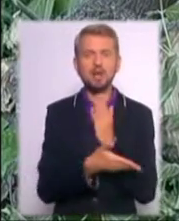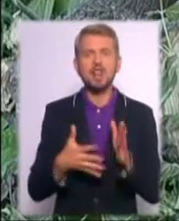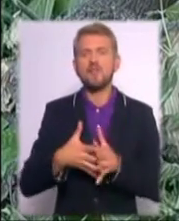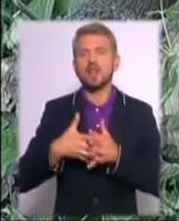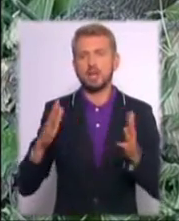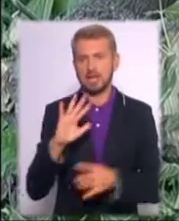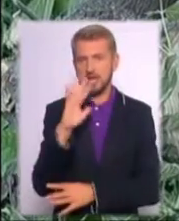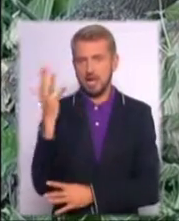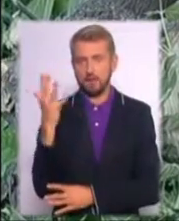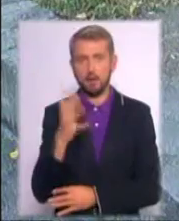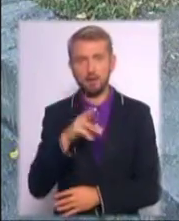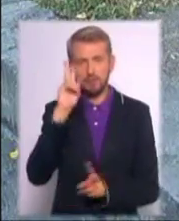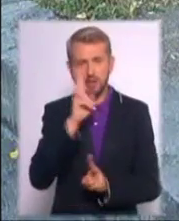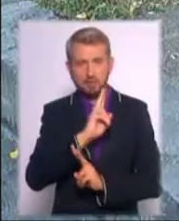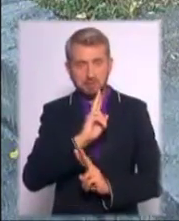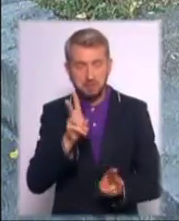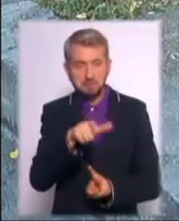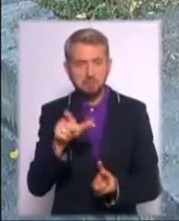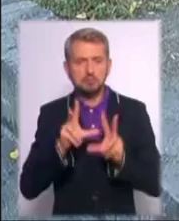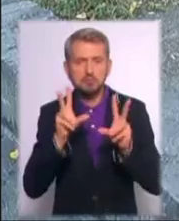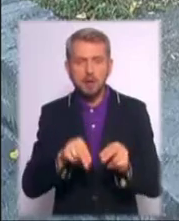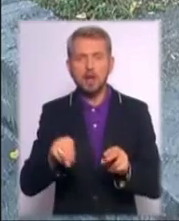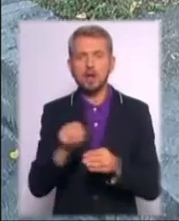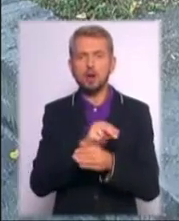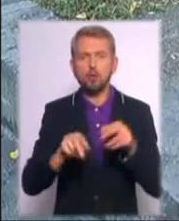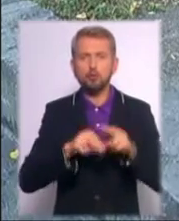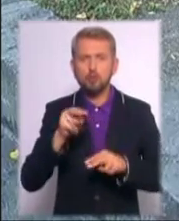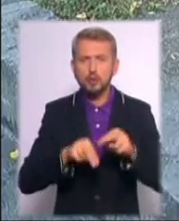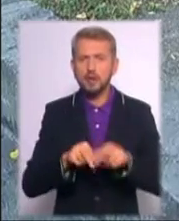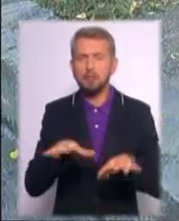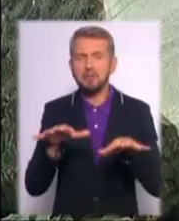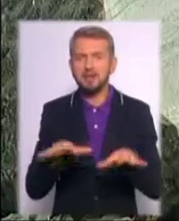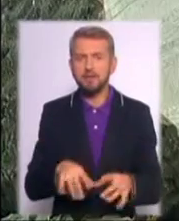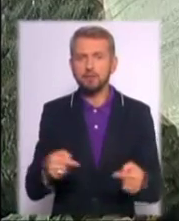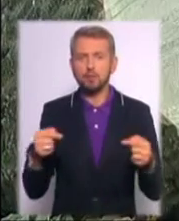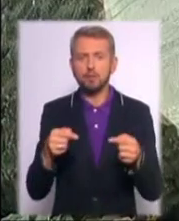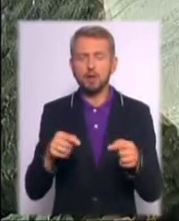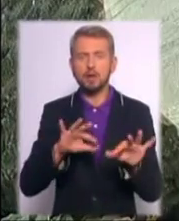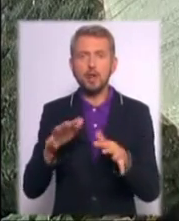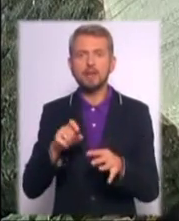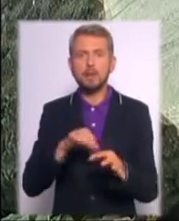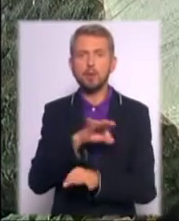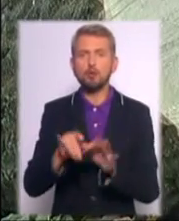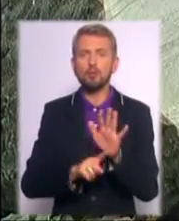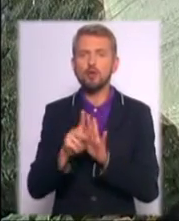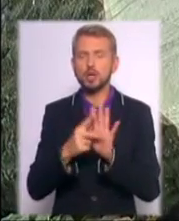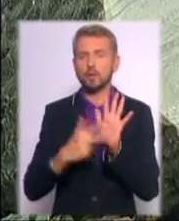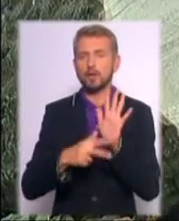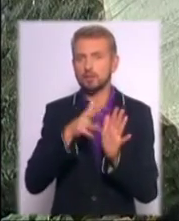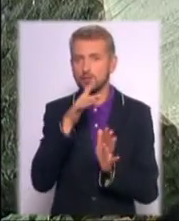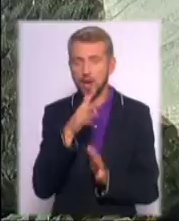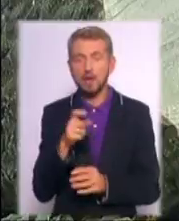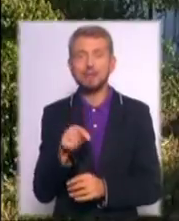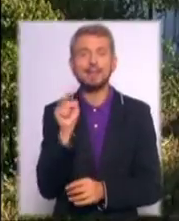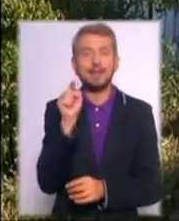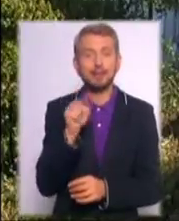дерева. Невідомі лісоруби запевняли людей, що реконструкція місцини відбувається за проєктом початку 80-х. За ним верхівка